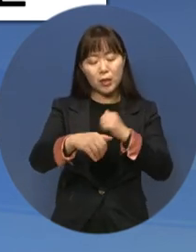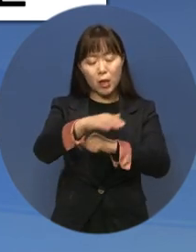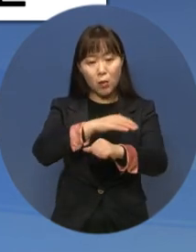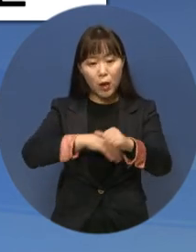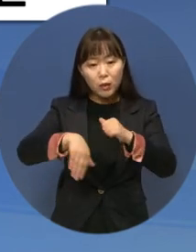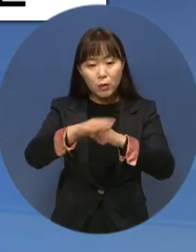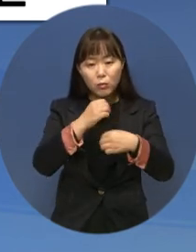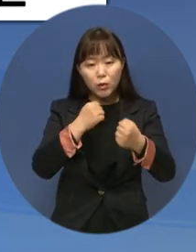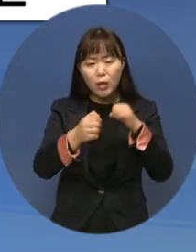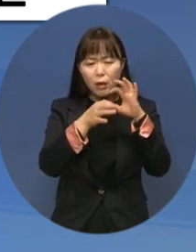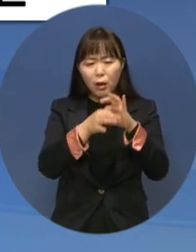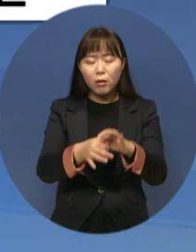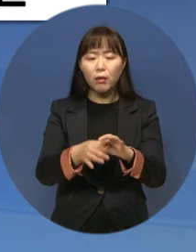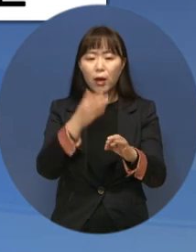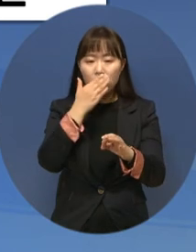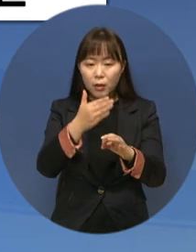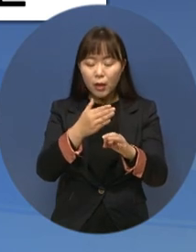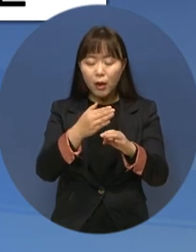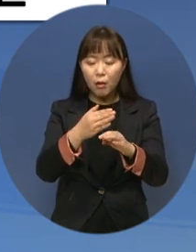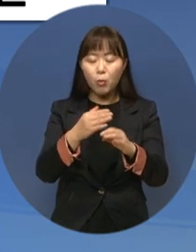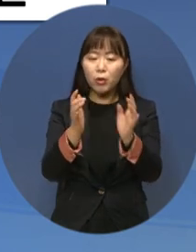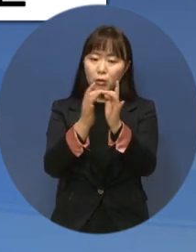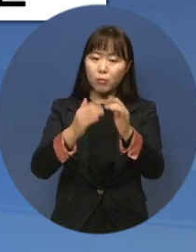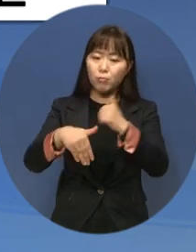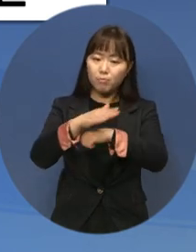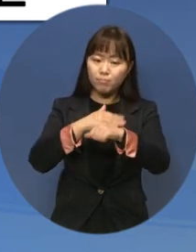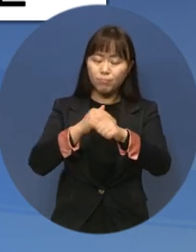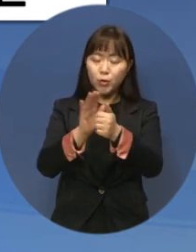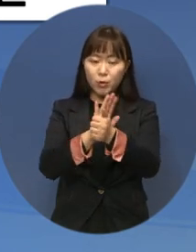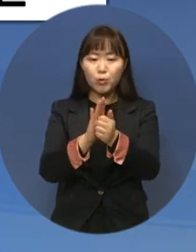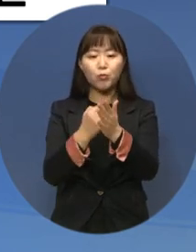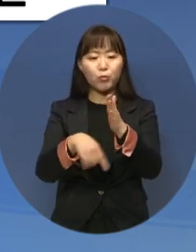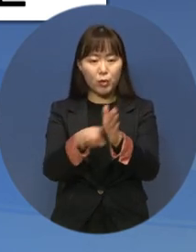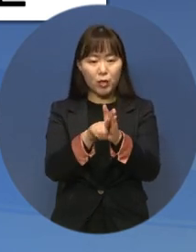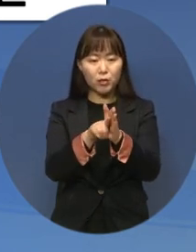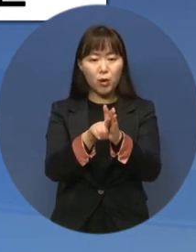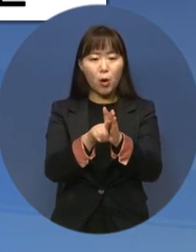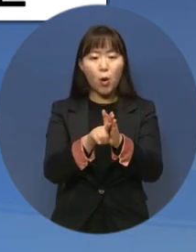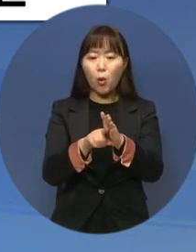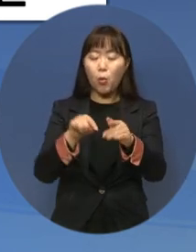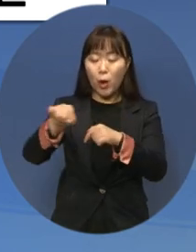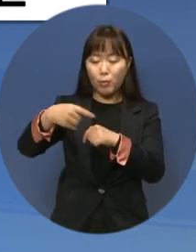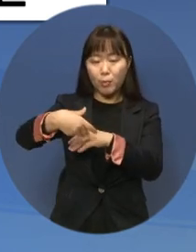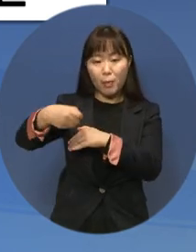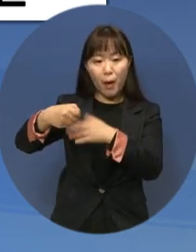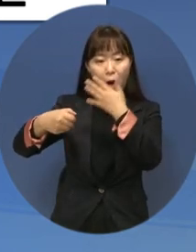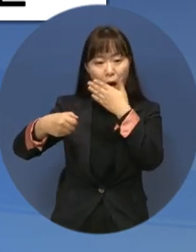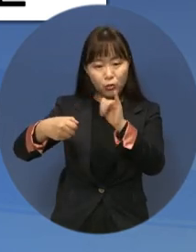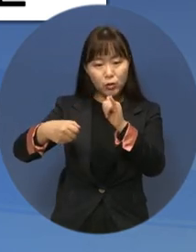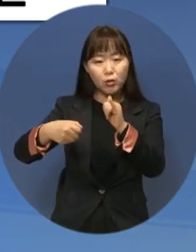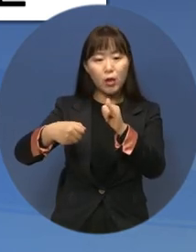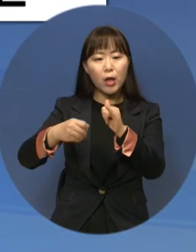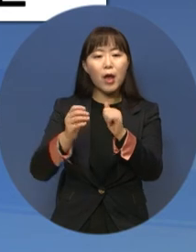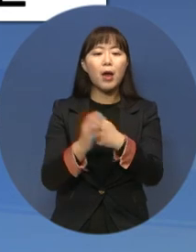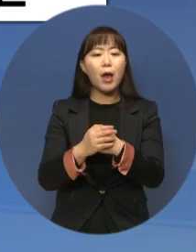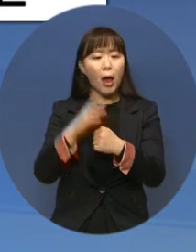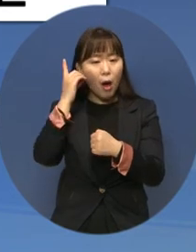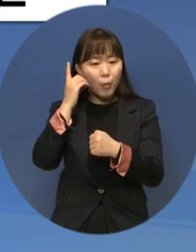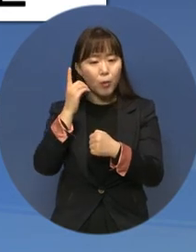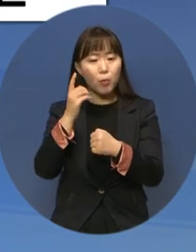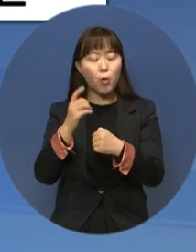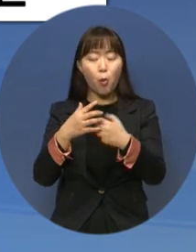상황에서도 지속 가능한 비대면 서비스 환경을 마련하기 위해 도서관 외부로 대여 가능한 휴대용 독서